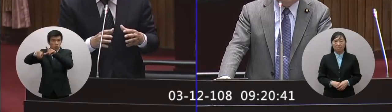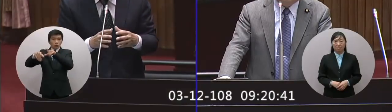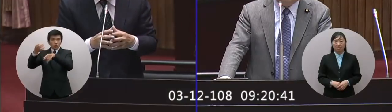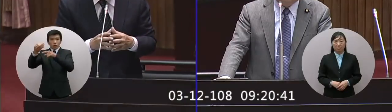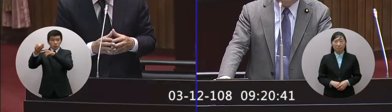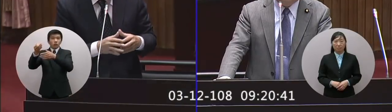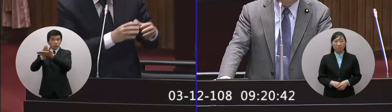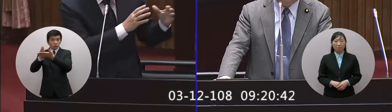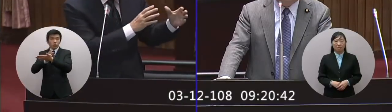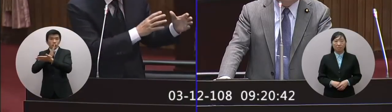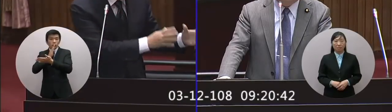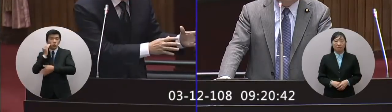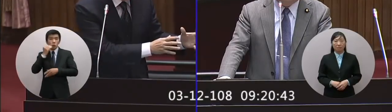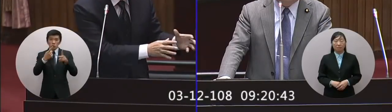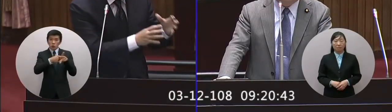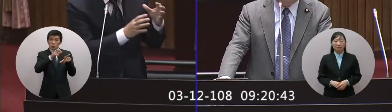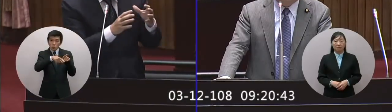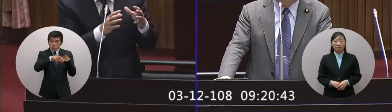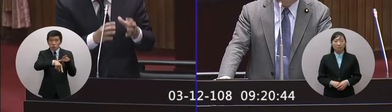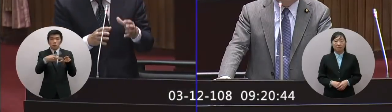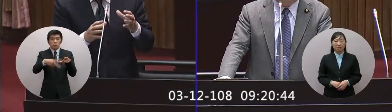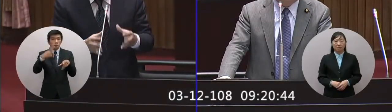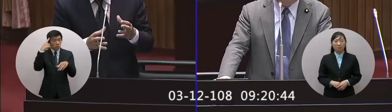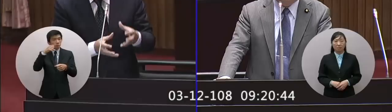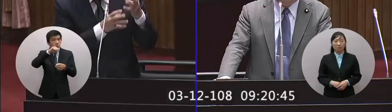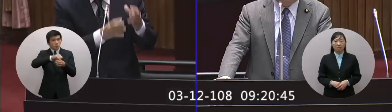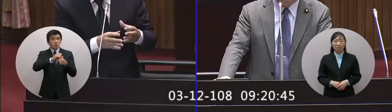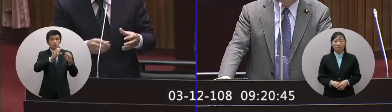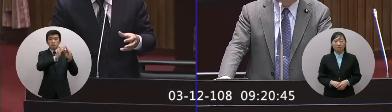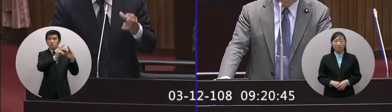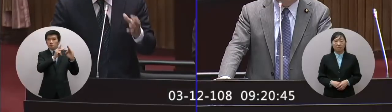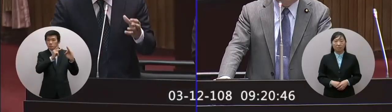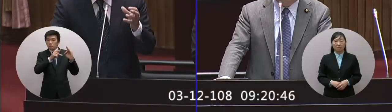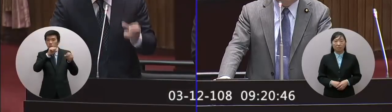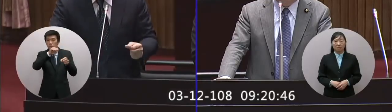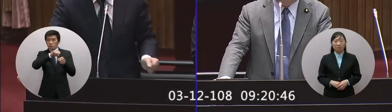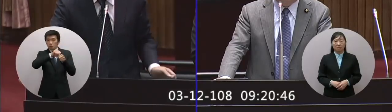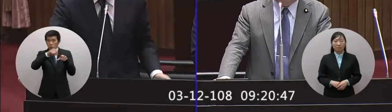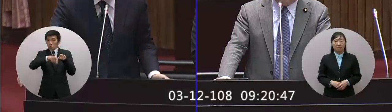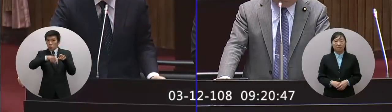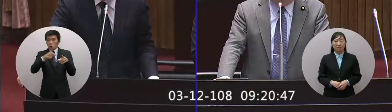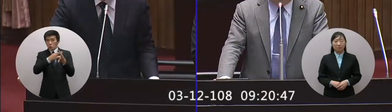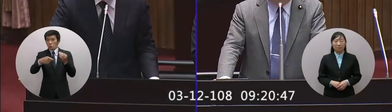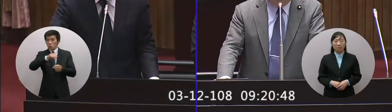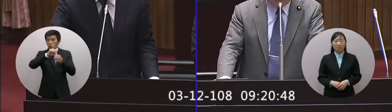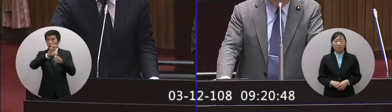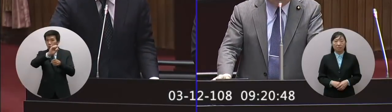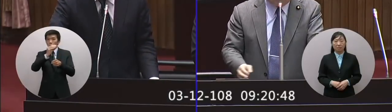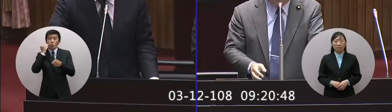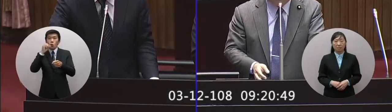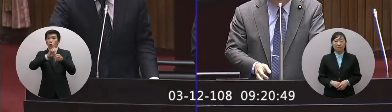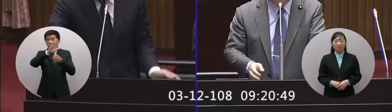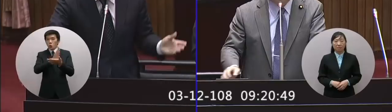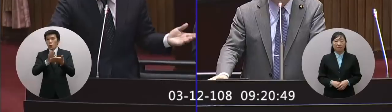将这个奖励的标准呢，不但要以金额，也要以这个贷款的户数的成长 作为一个评比的标准。那我们已